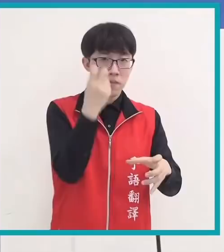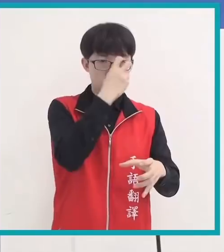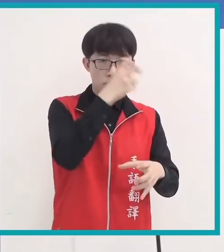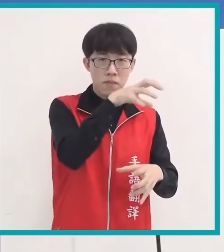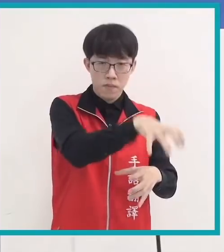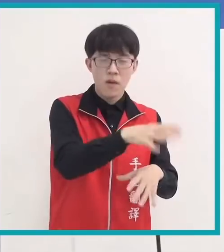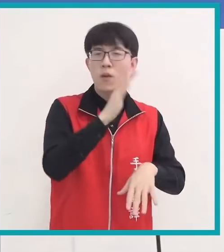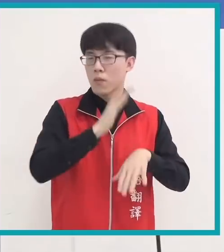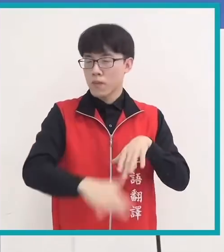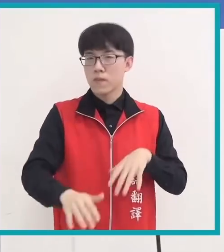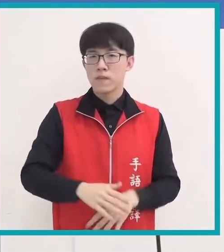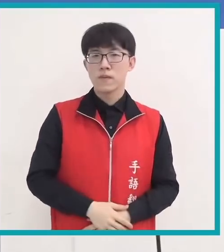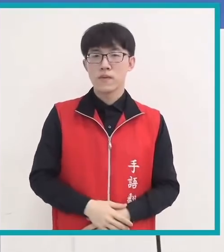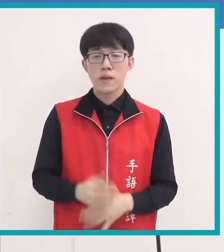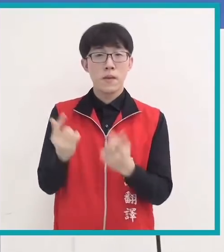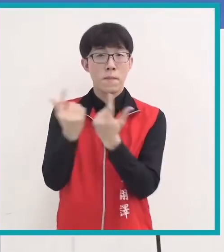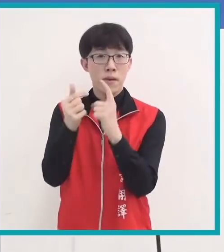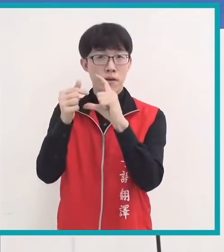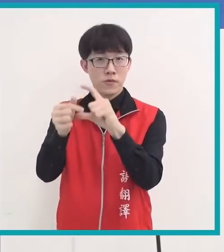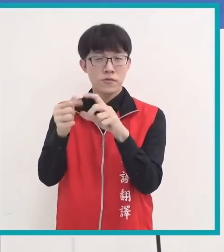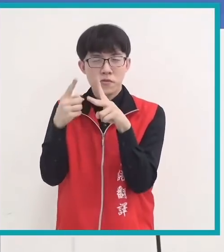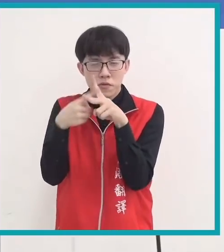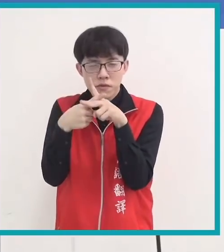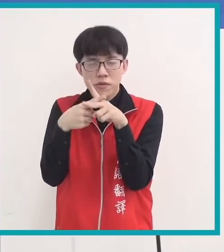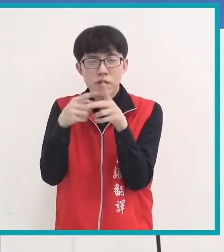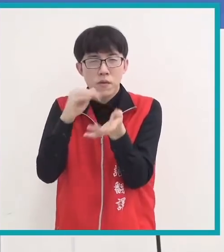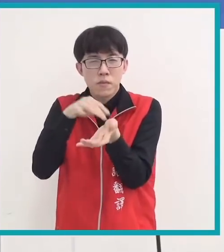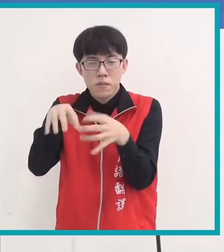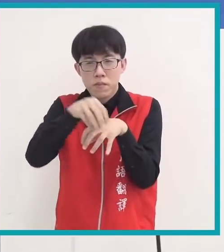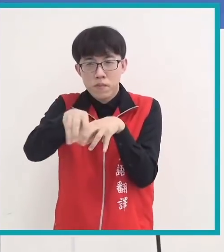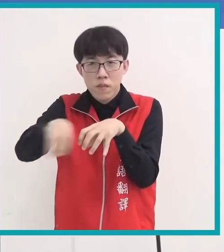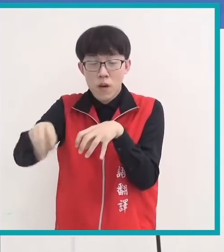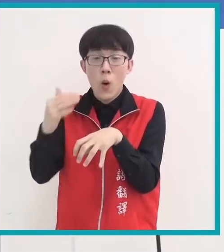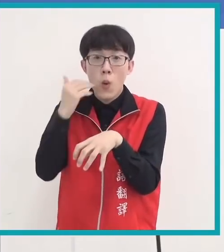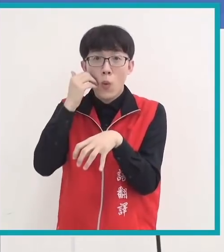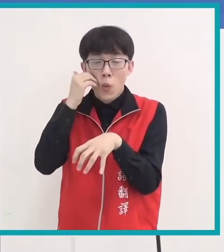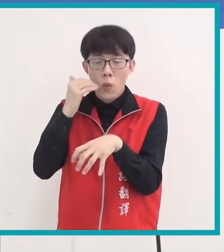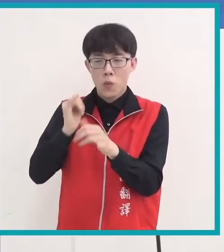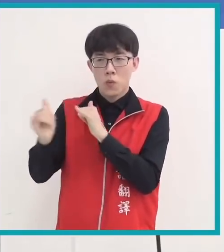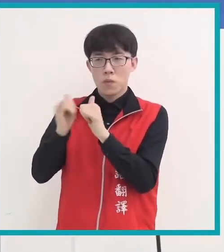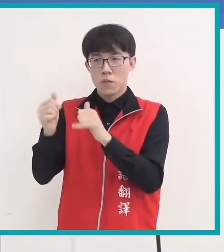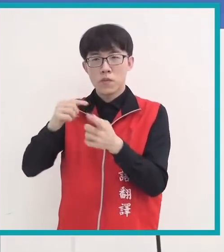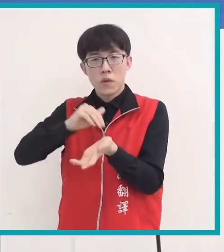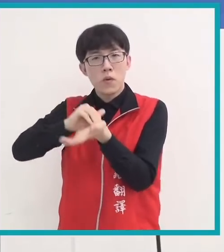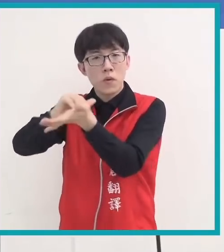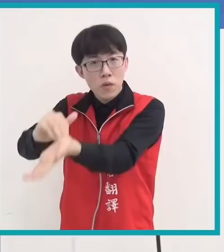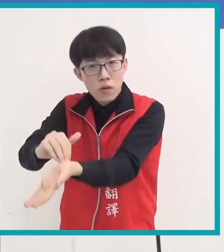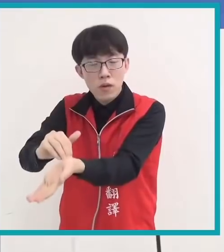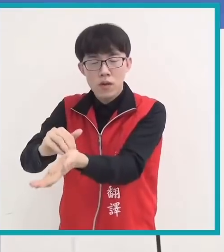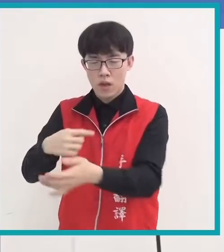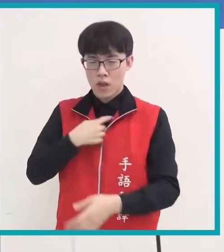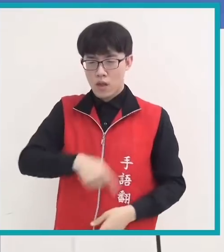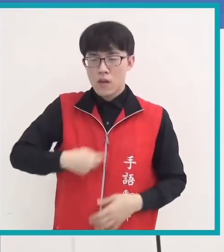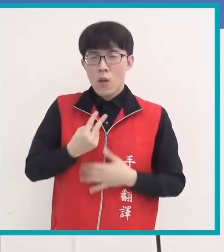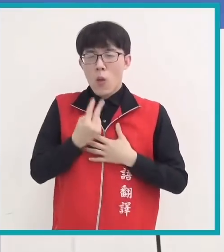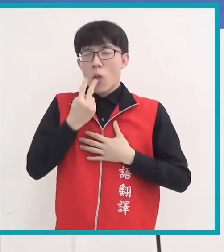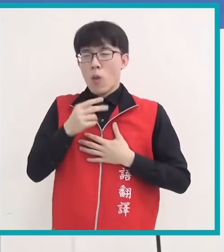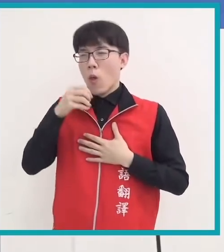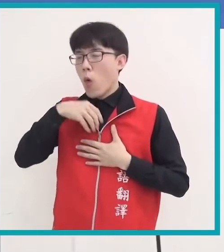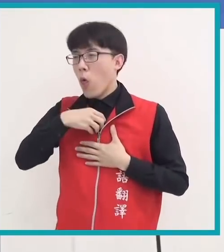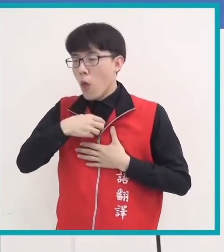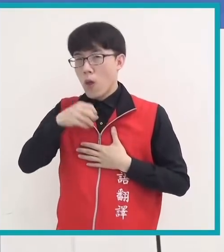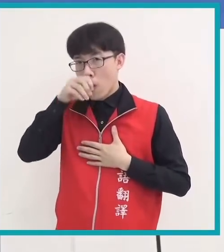所，那么只要发生上呼吸道症状的民众来看诊，那么一律要做采